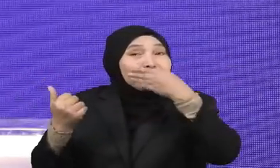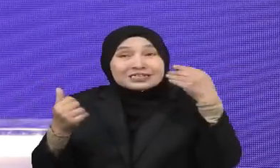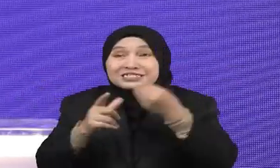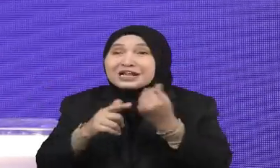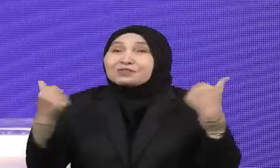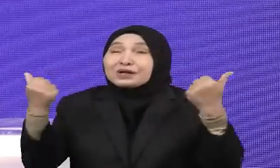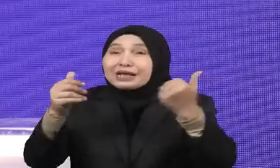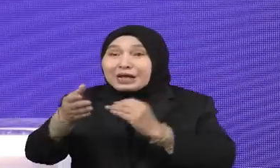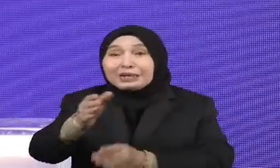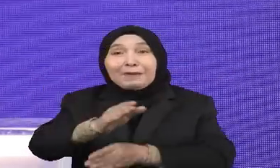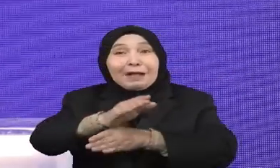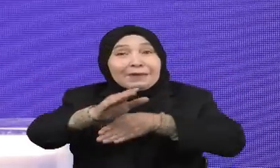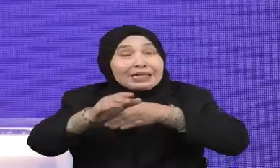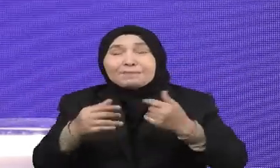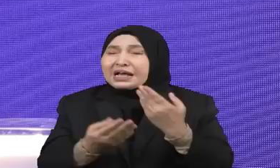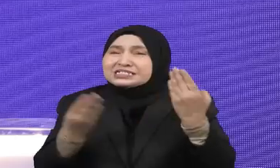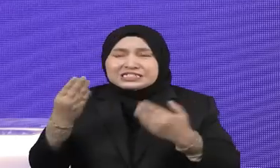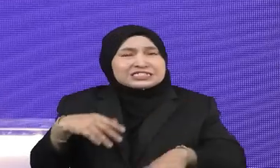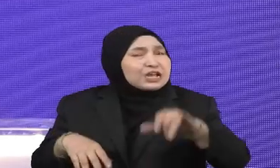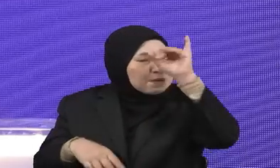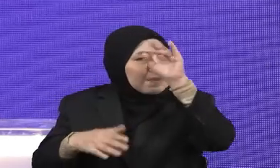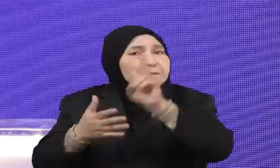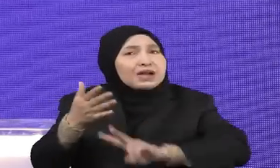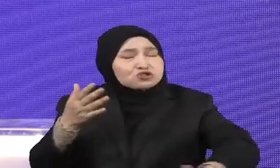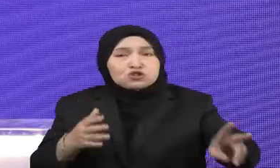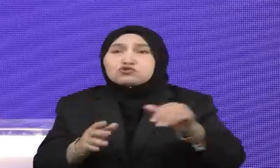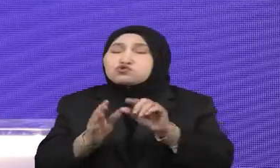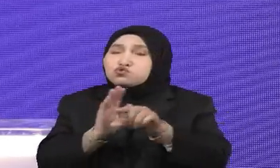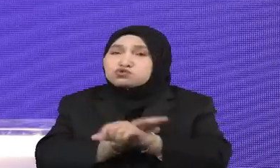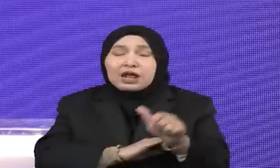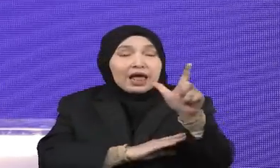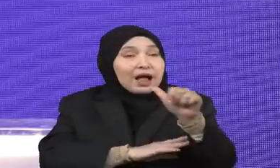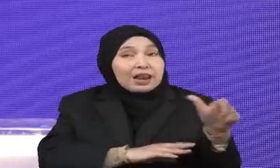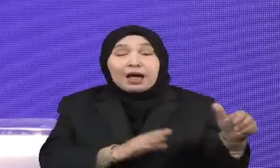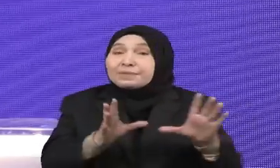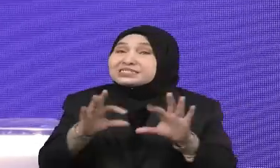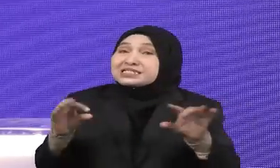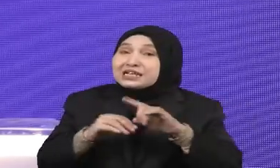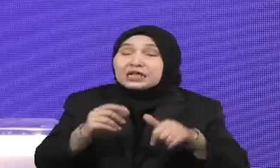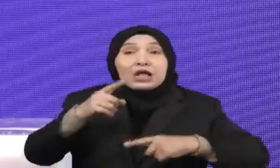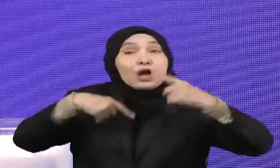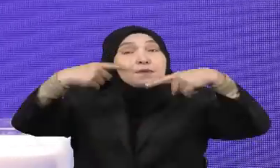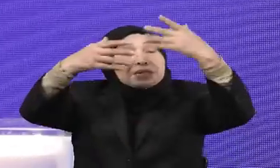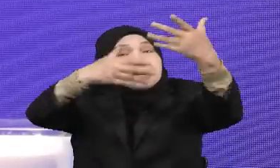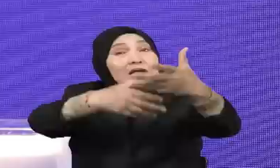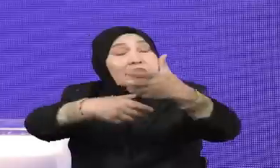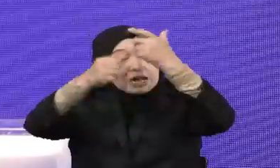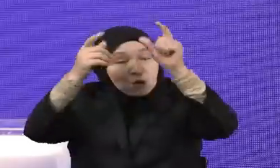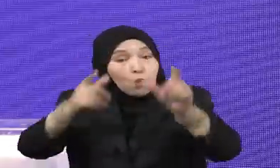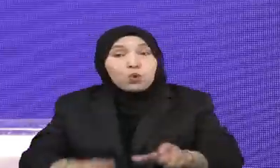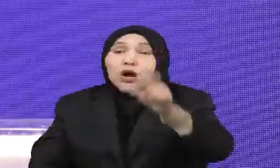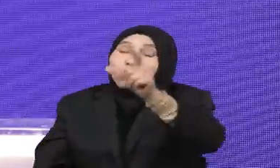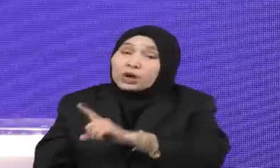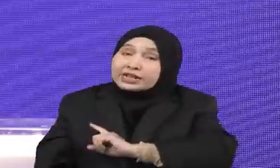surah ini biasanya Imam jadi surah al-a'la bercakap tentang kemenangan itu sebabnya kemenangan umat Islam